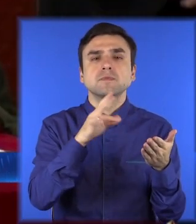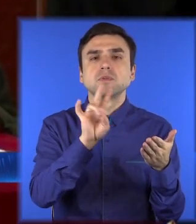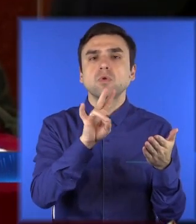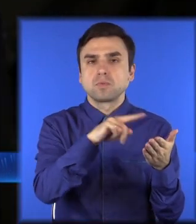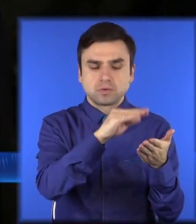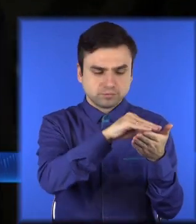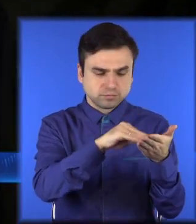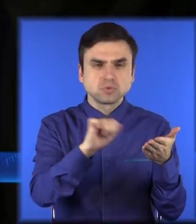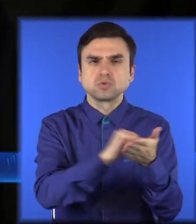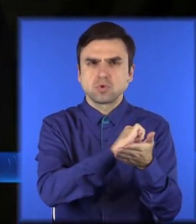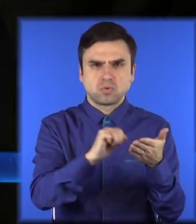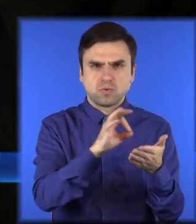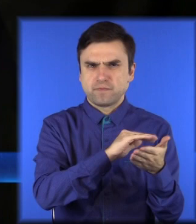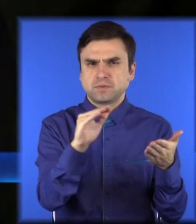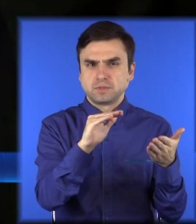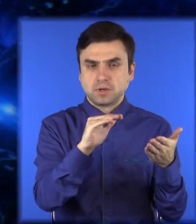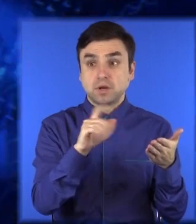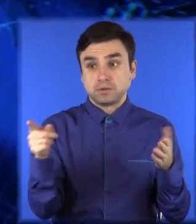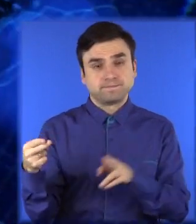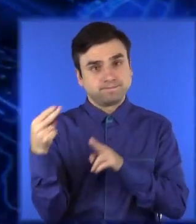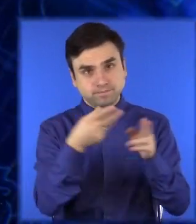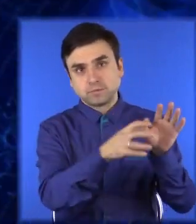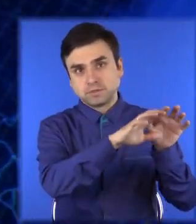на соборі у Константинополі.